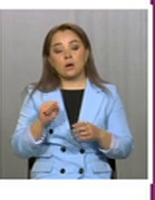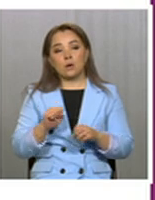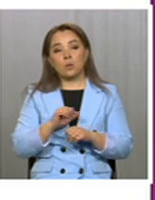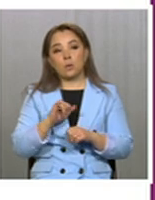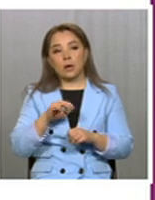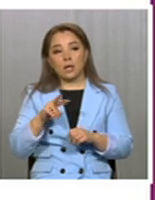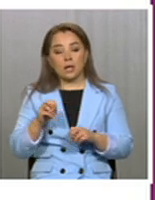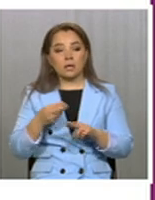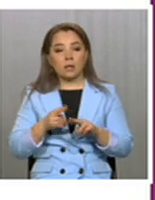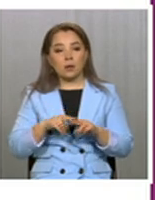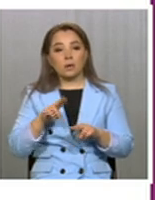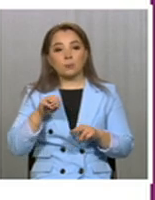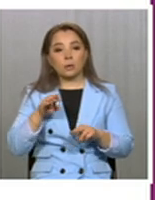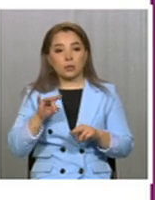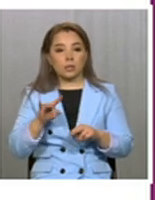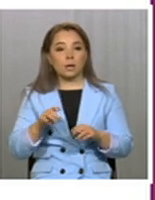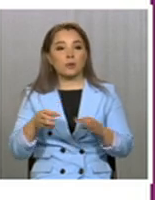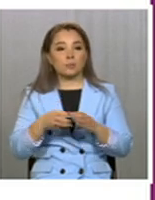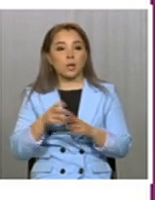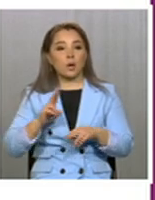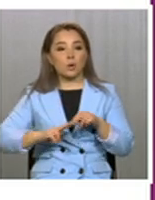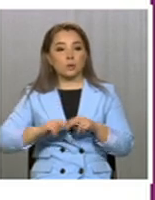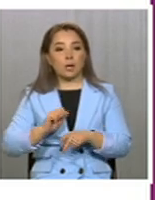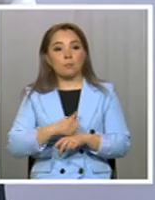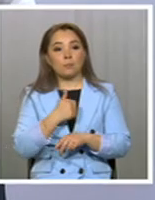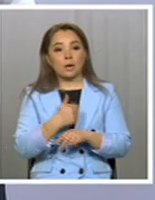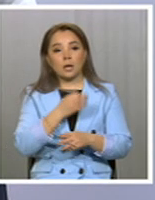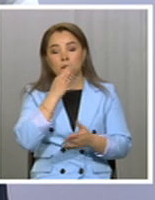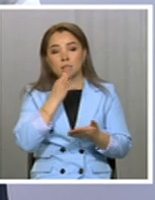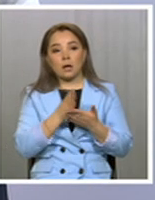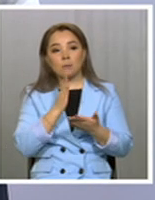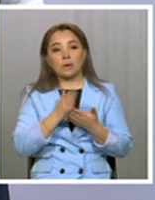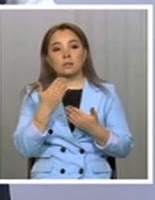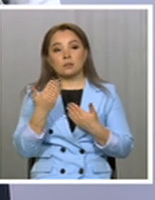соборының құрылысына басшылық жасады.